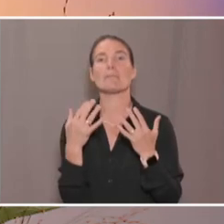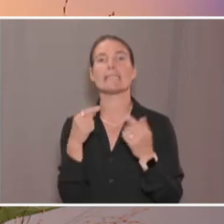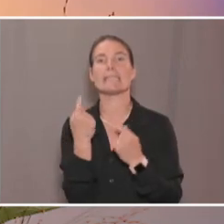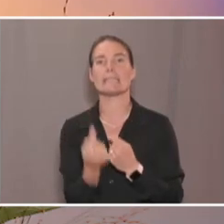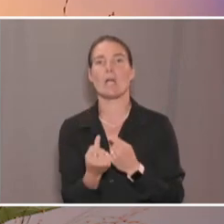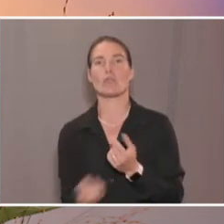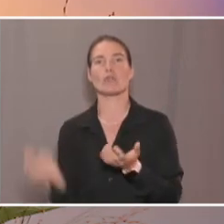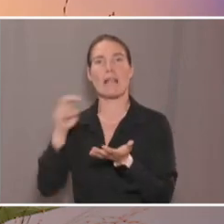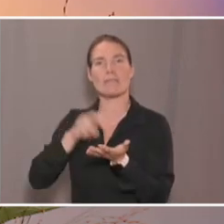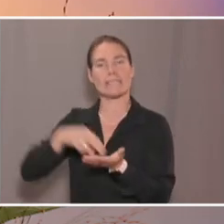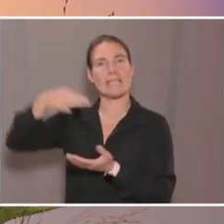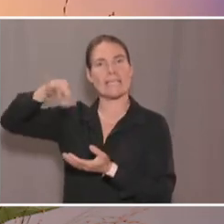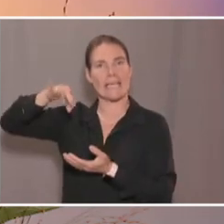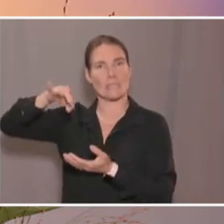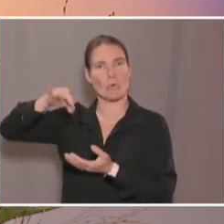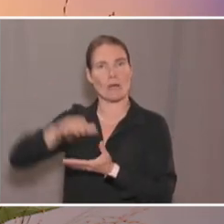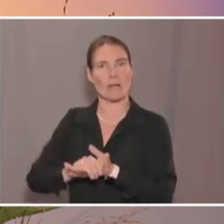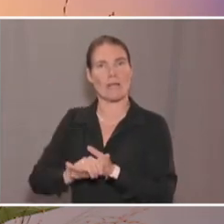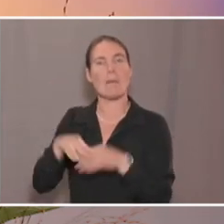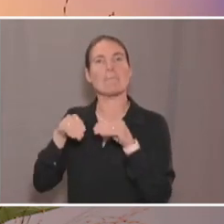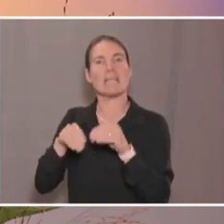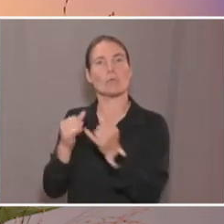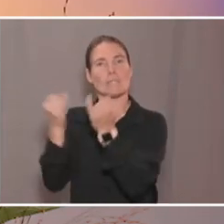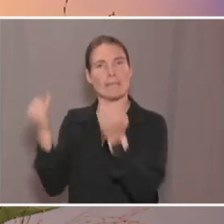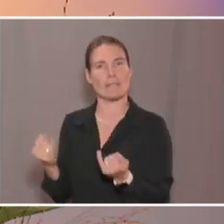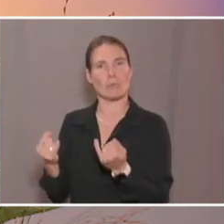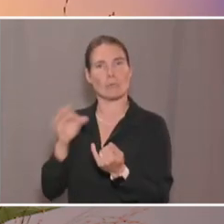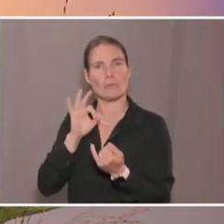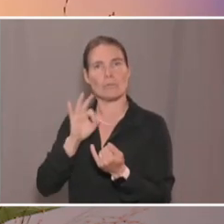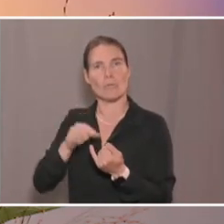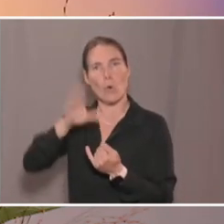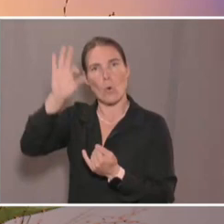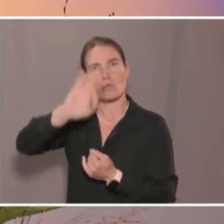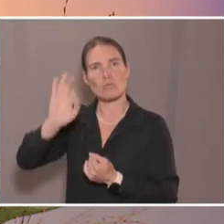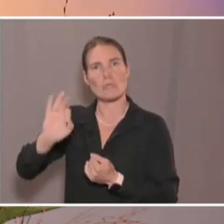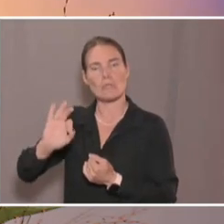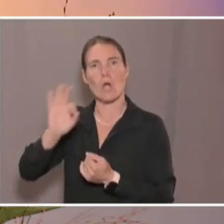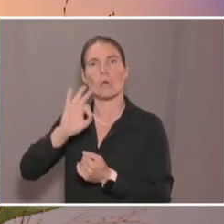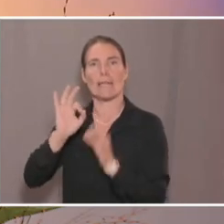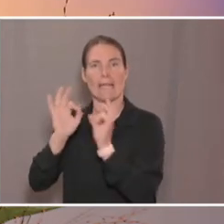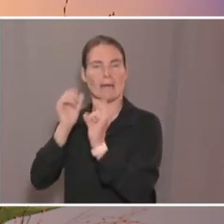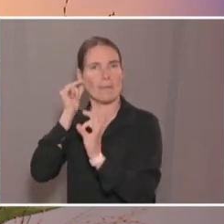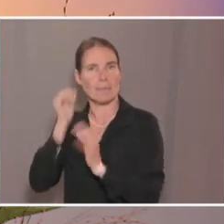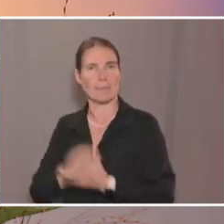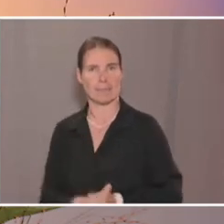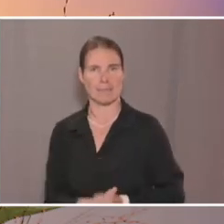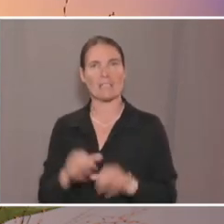und stellvertretender Direktor am Pädagogischen Institut sowie der Hochschule für Lehrerbildung in Rostock gewirkt.